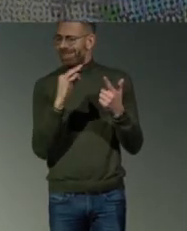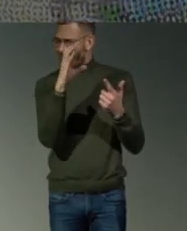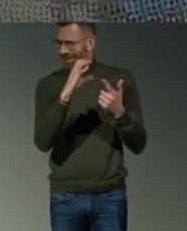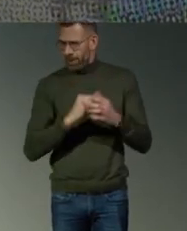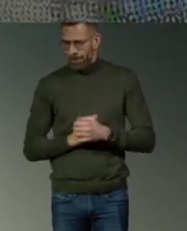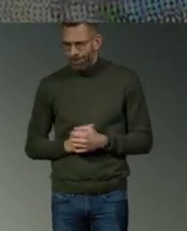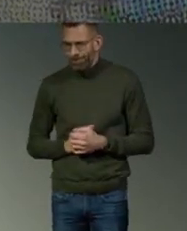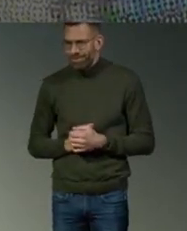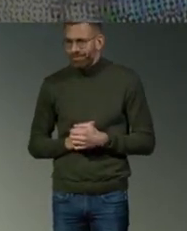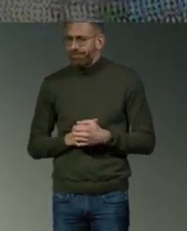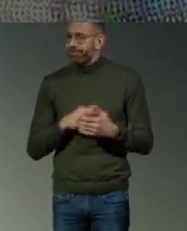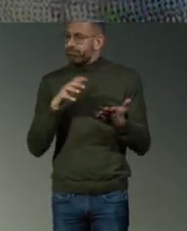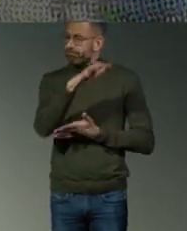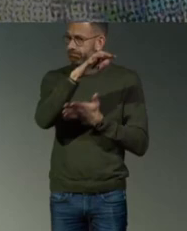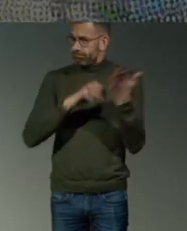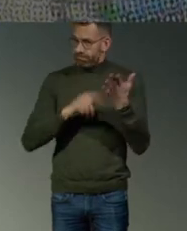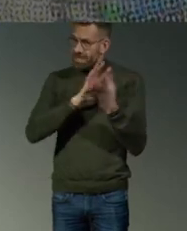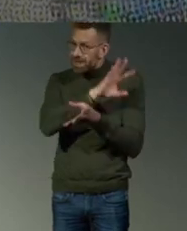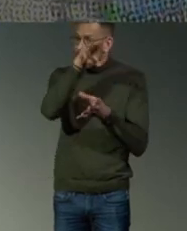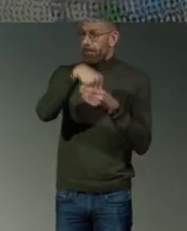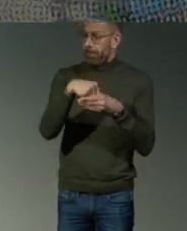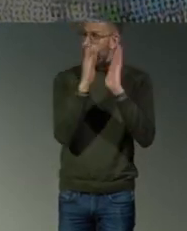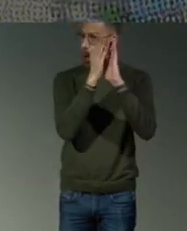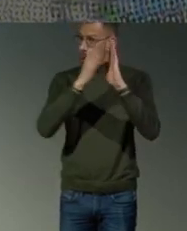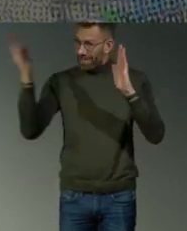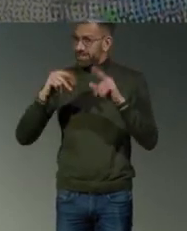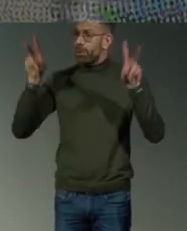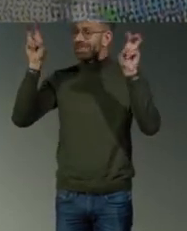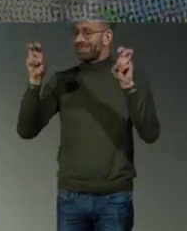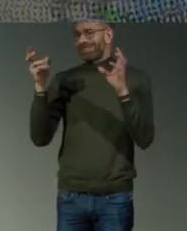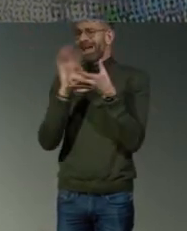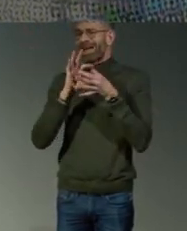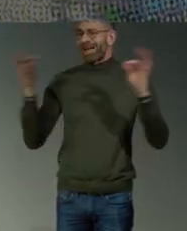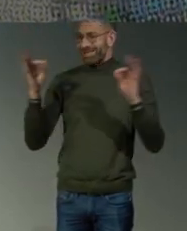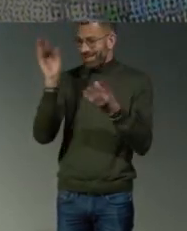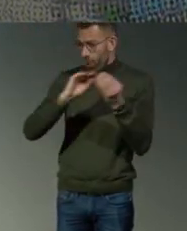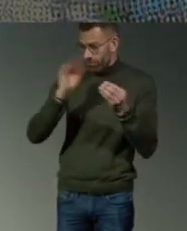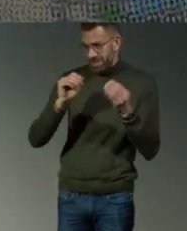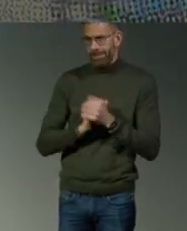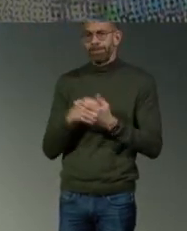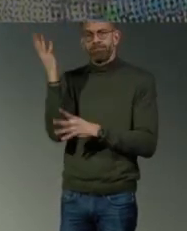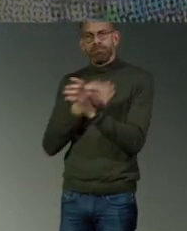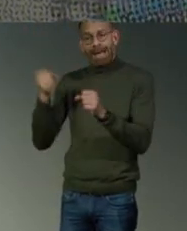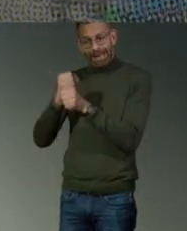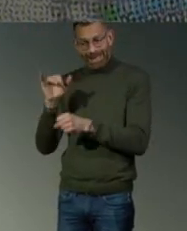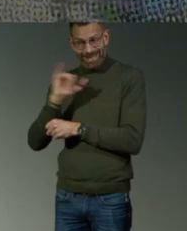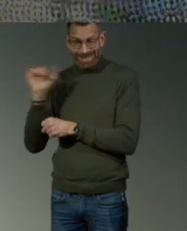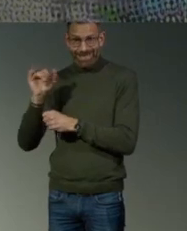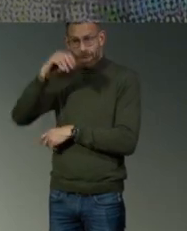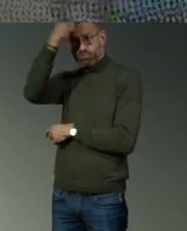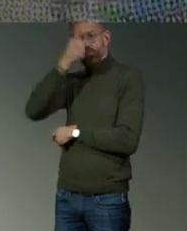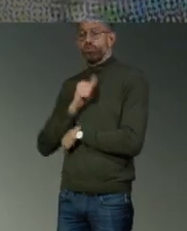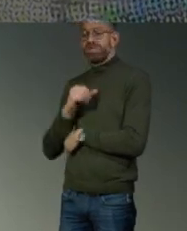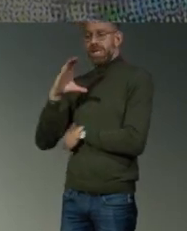Alors c'est un texte qui s'inscrit dans une collection intitulée Récits d'objets et qui a été créé par le musée des confluences de